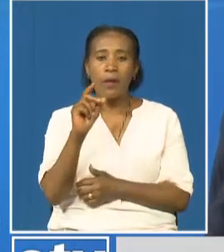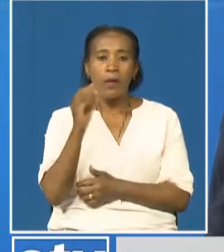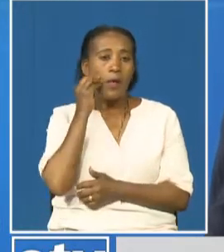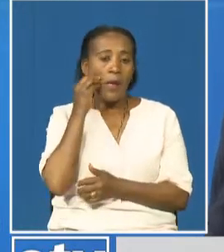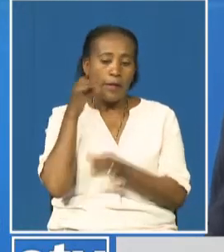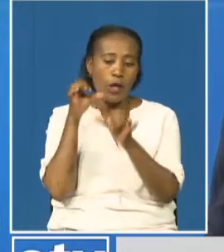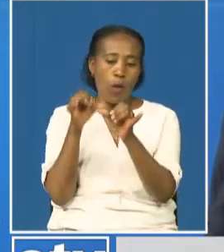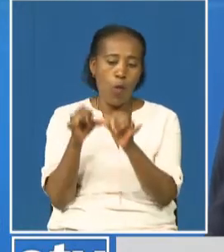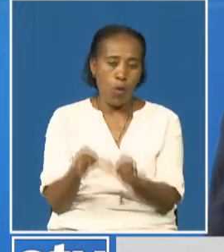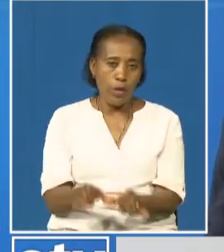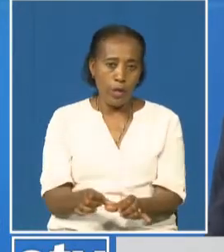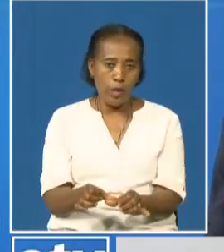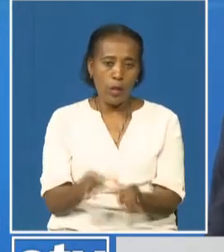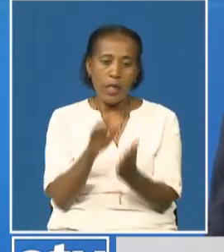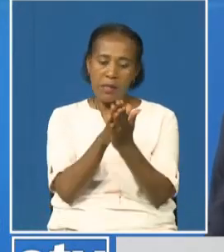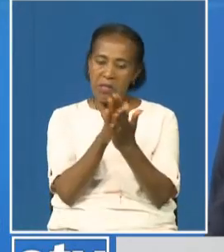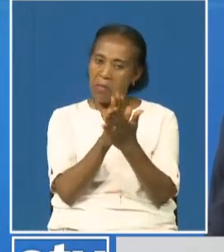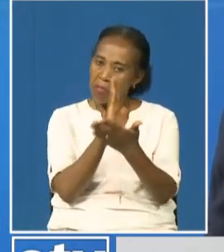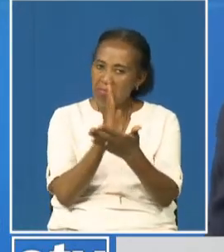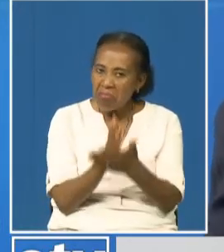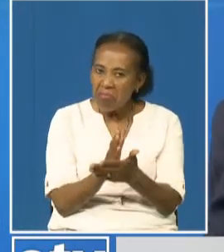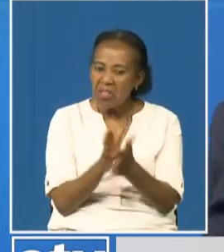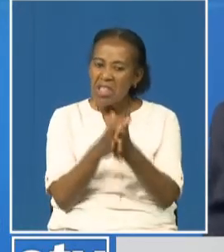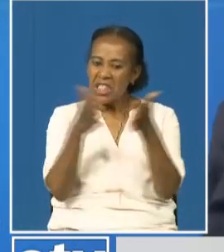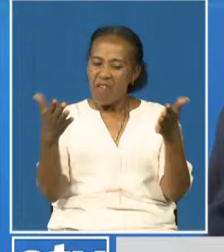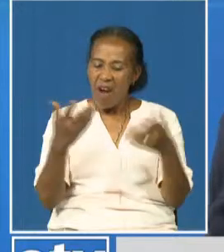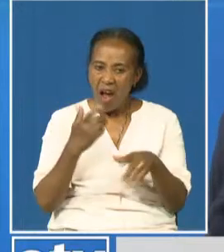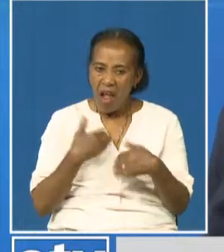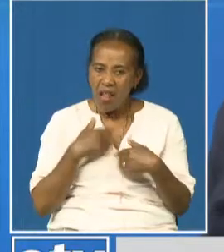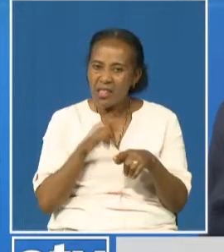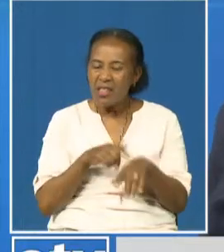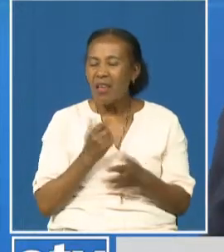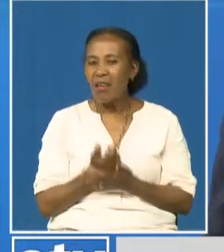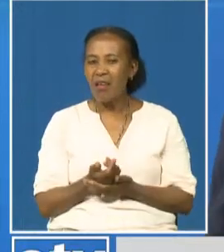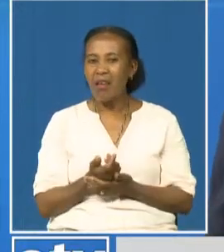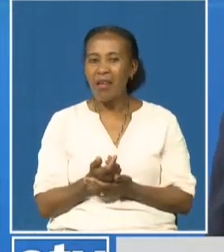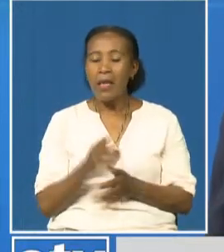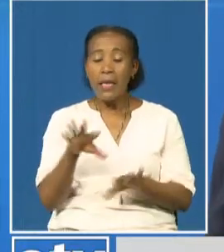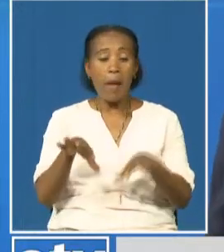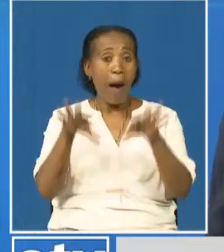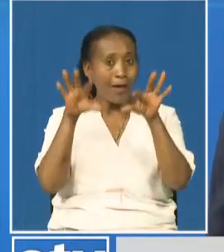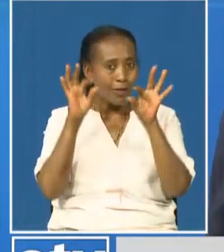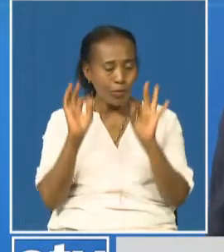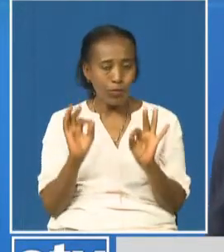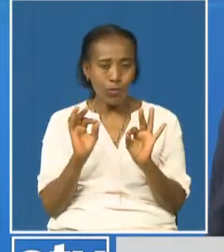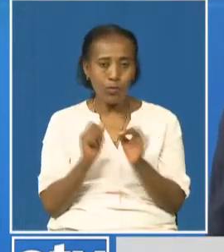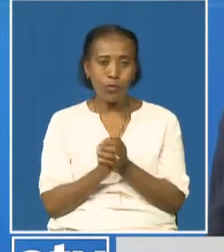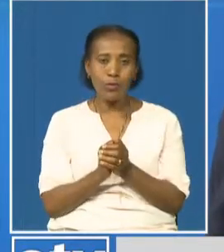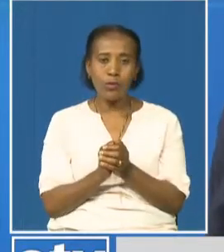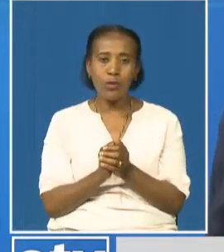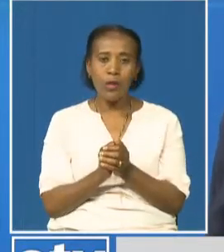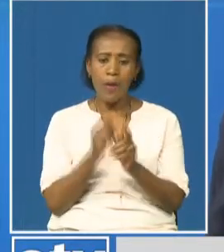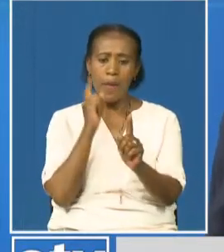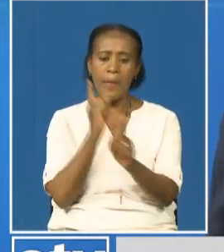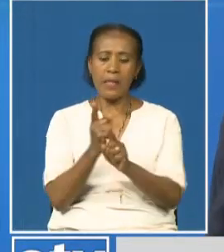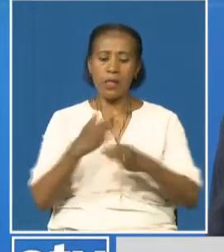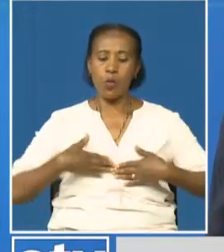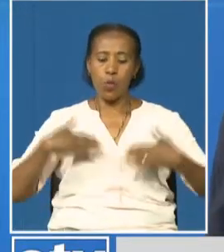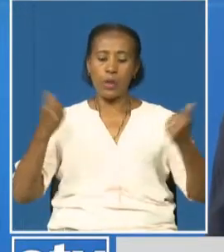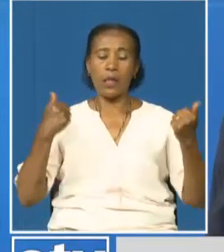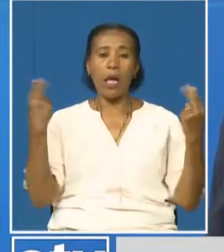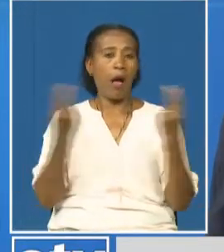የቤት የመቆየቱ ከትምህርት ቤት የመቅረቱ ሰፋ ያለ ጊዜ የማግኘቱ በትክክል